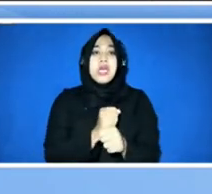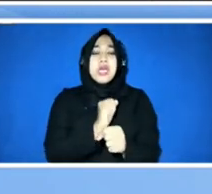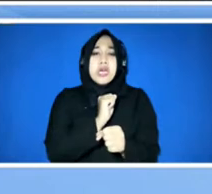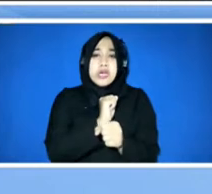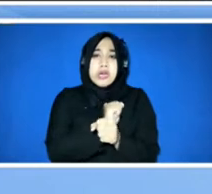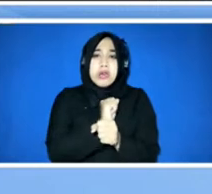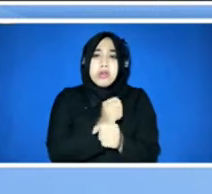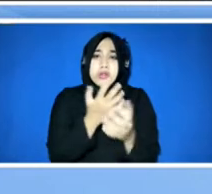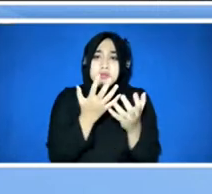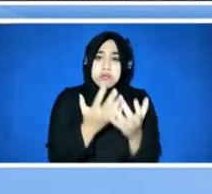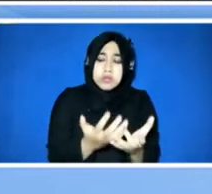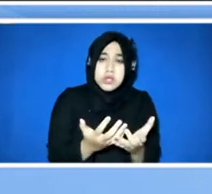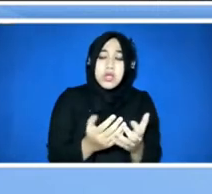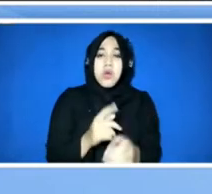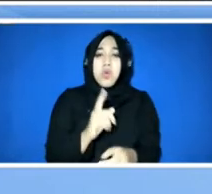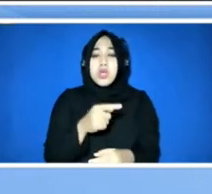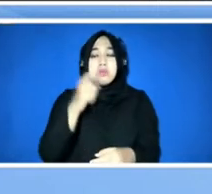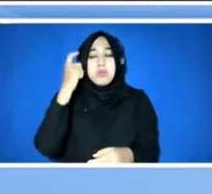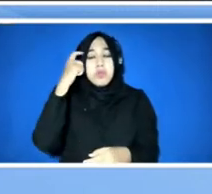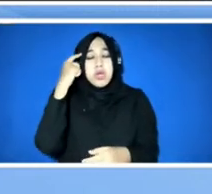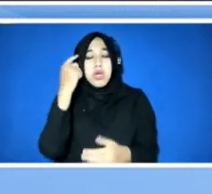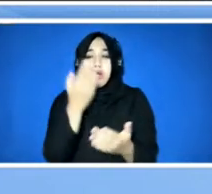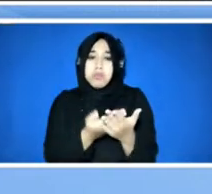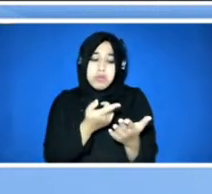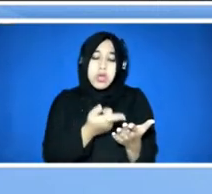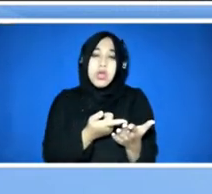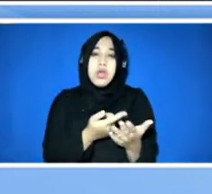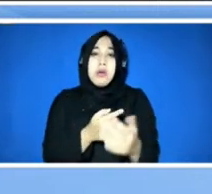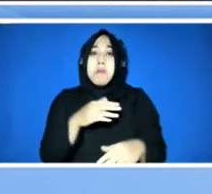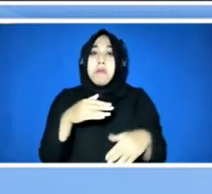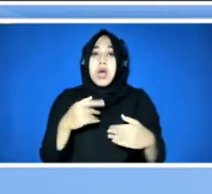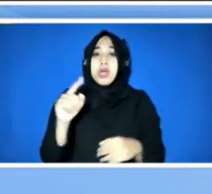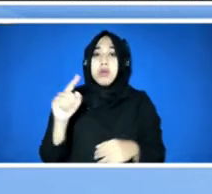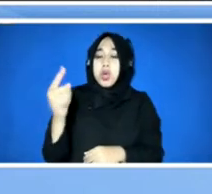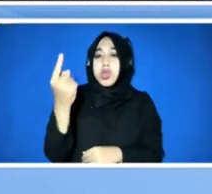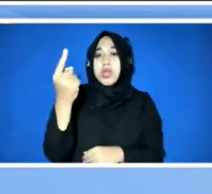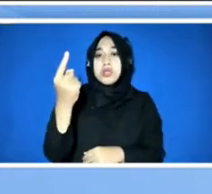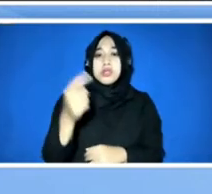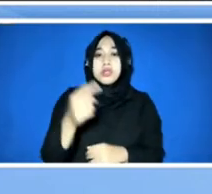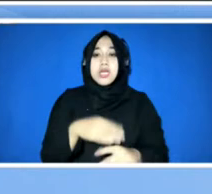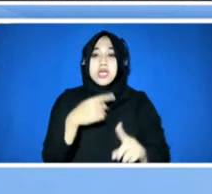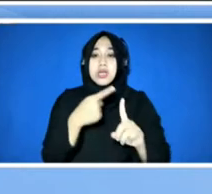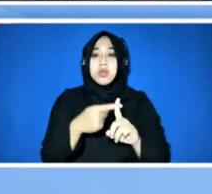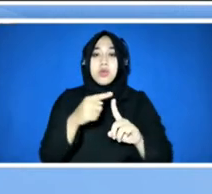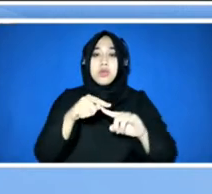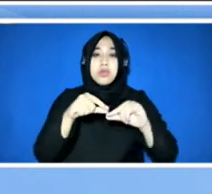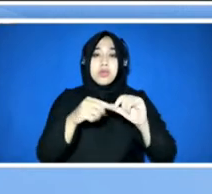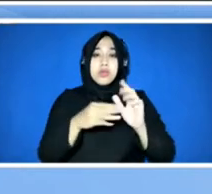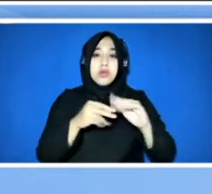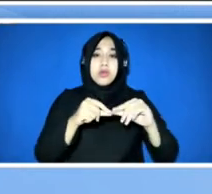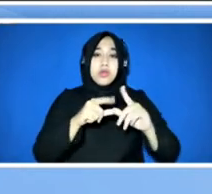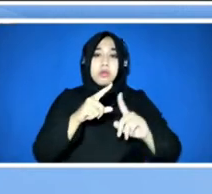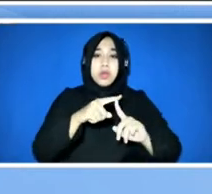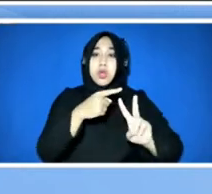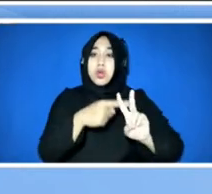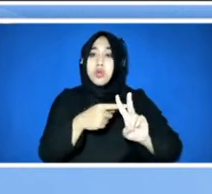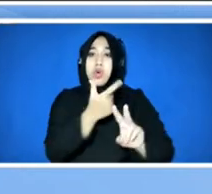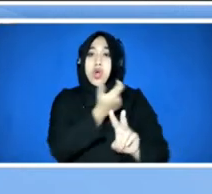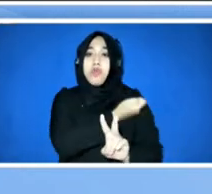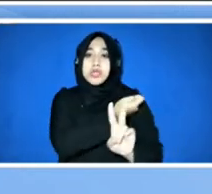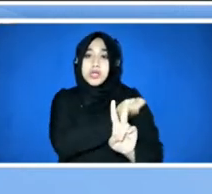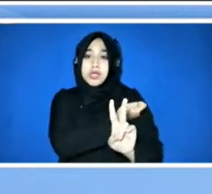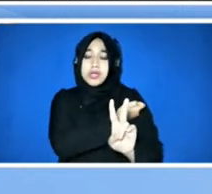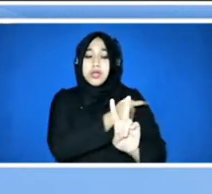ini membuat kita harus realistis. Mana yang paling priority? Maka nomor satu adalah treatment. Kemudian vaksinasi. Dua ini